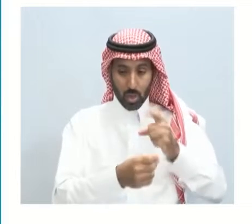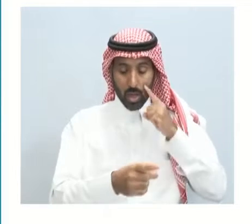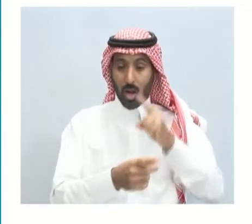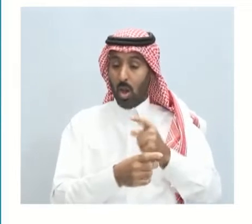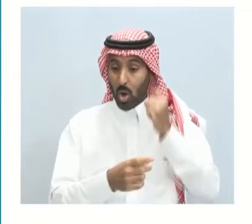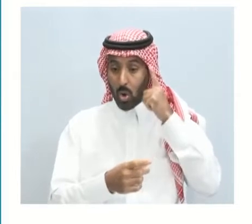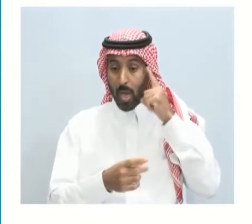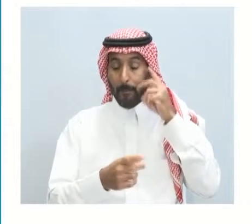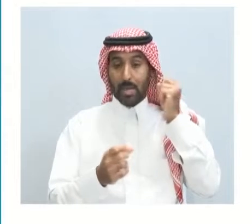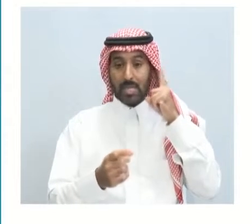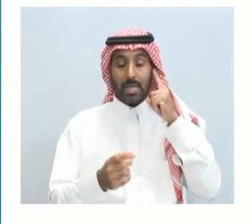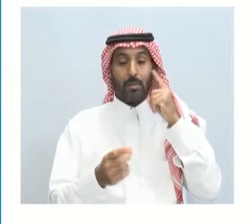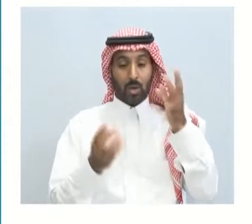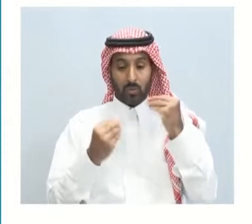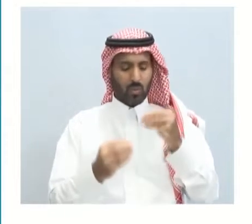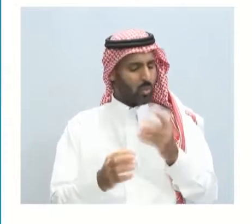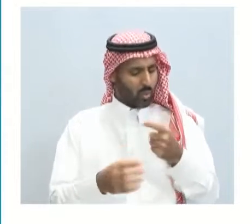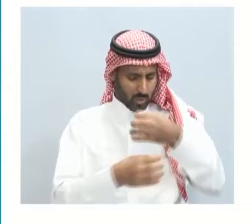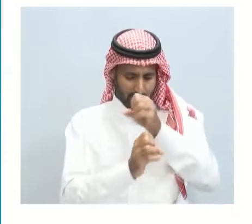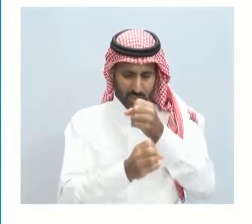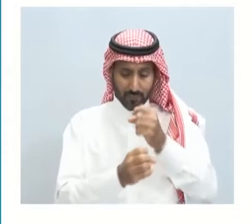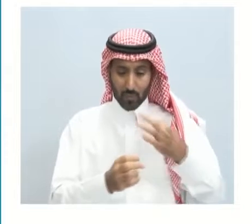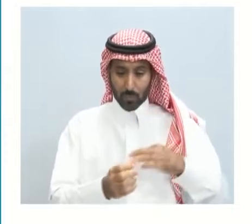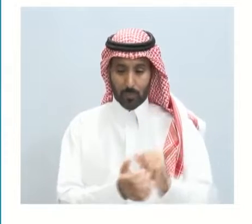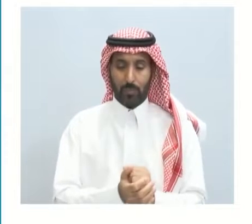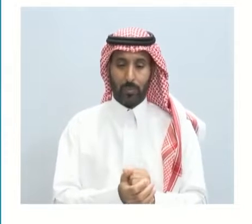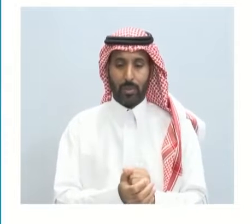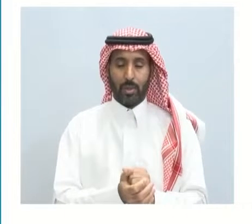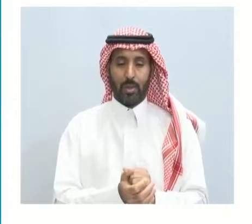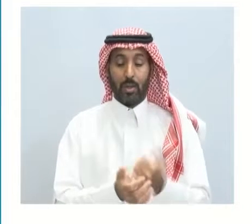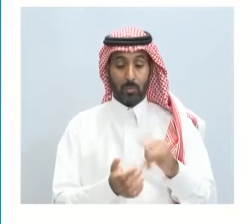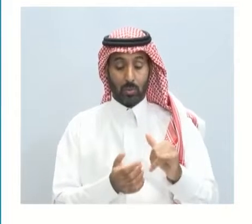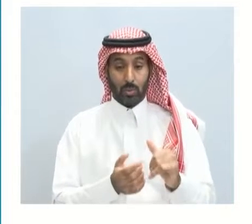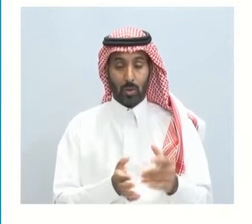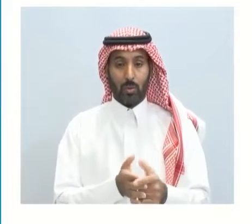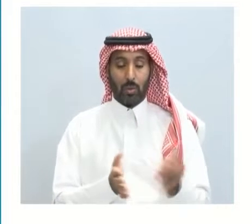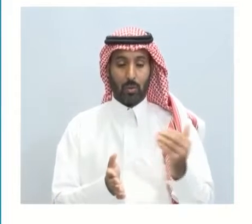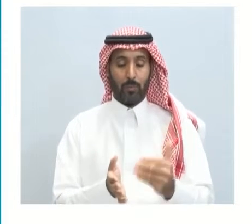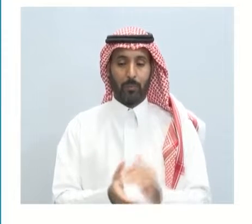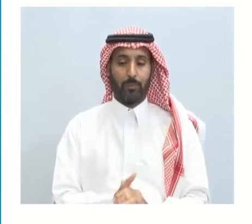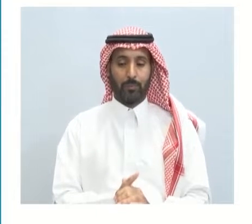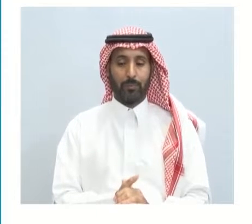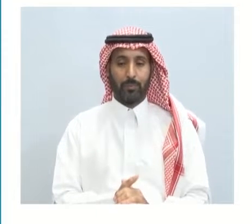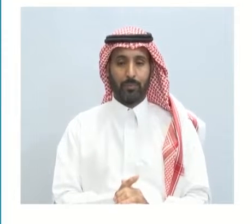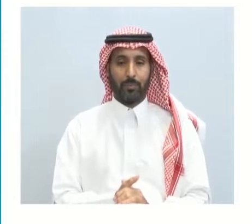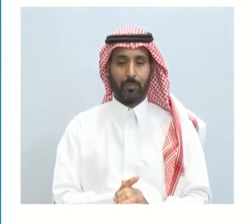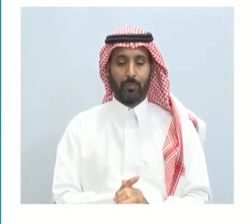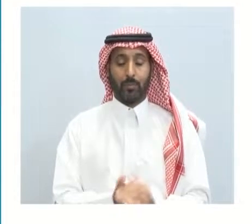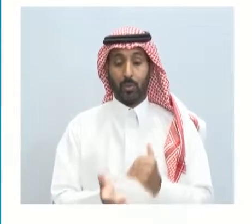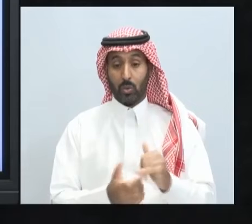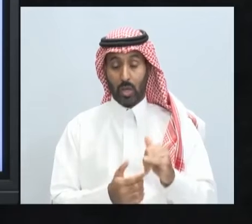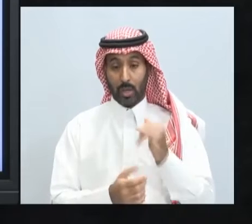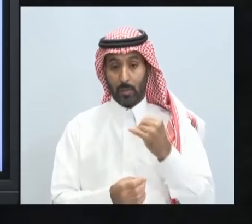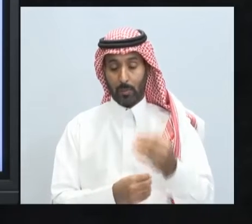والمهارات للاجابه عن الاسئله وباسلوب او وفق اليه او طريقه